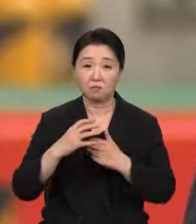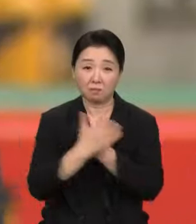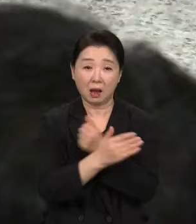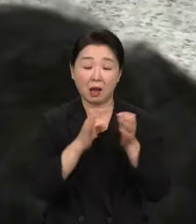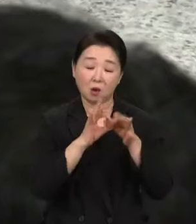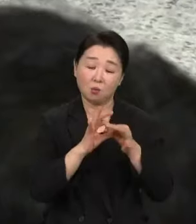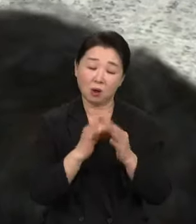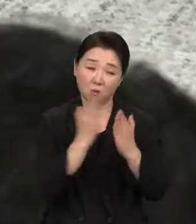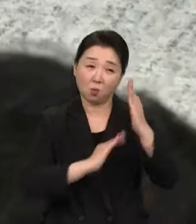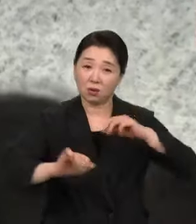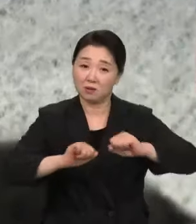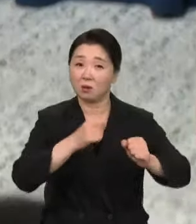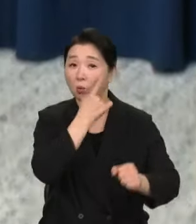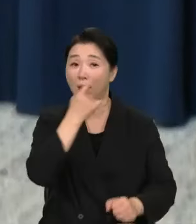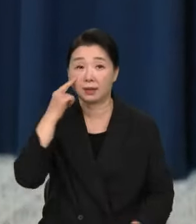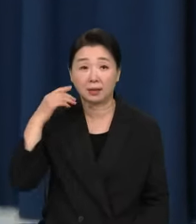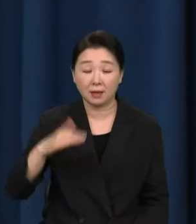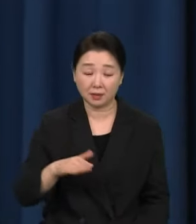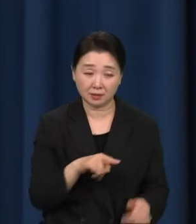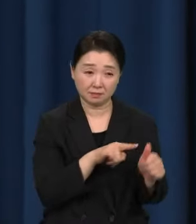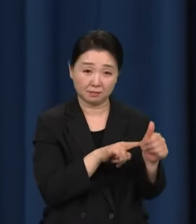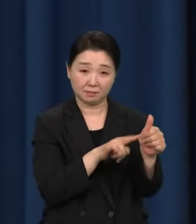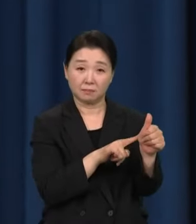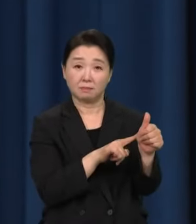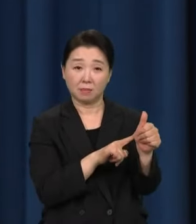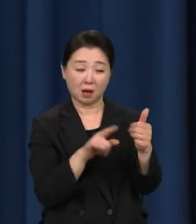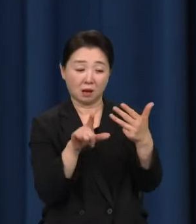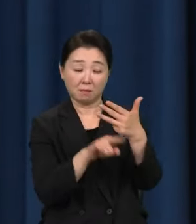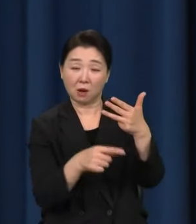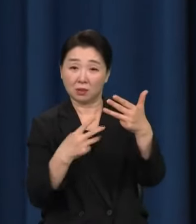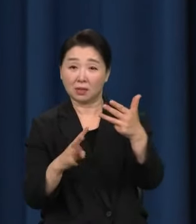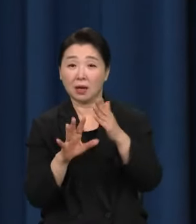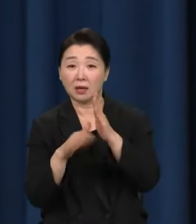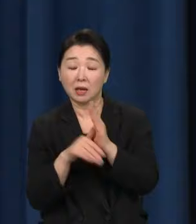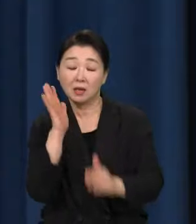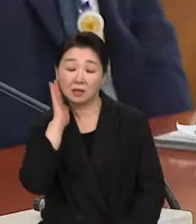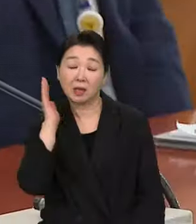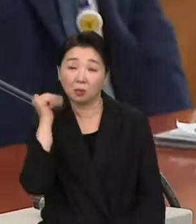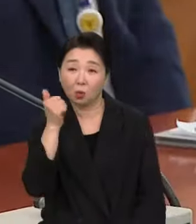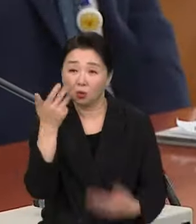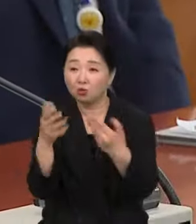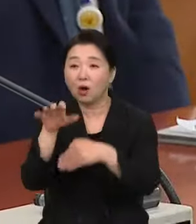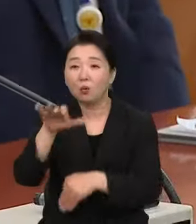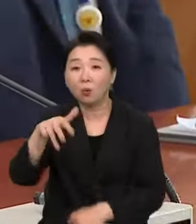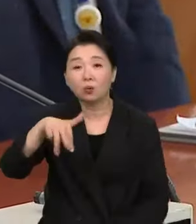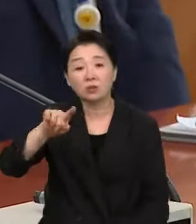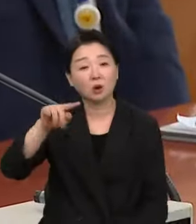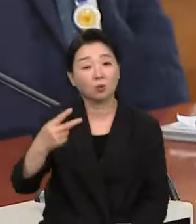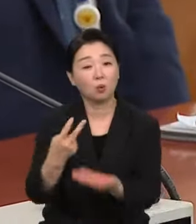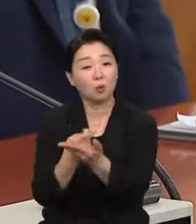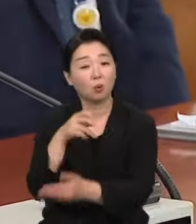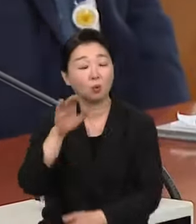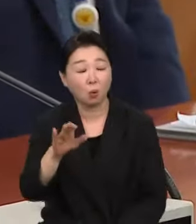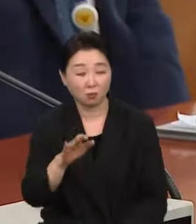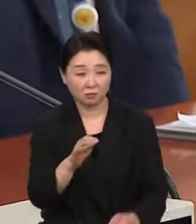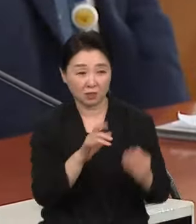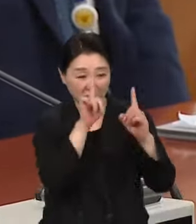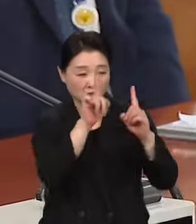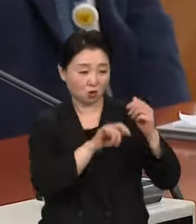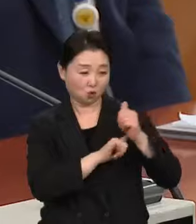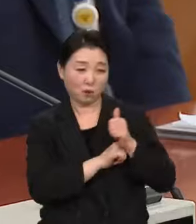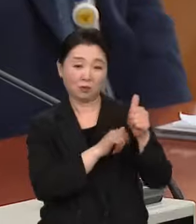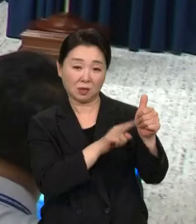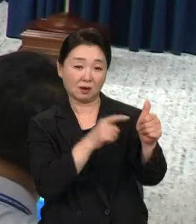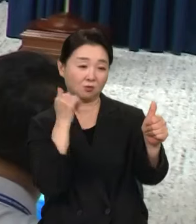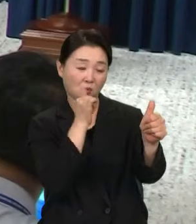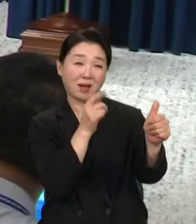않았습니다. 김 후보자는 지난해 8월 4일 대통령 휴가지에 있는 저도에서 이종섭 당시 국방부 장관에게도 두 번